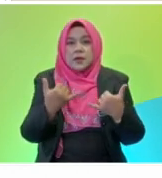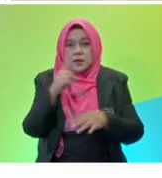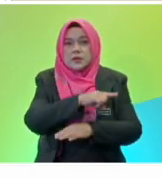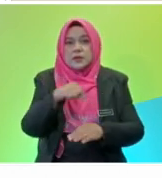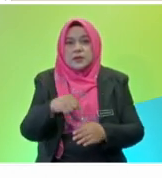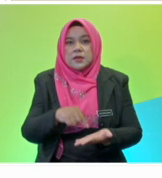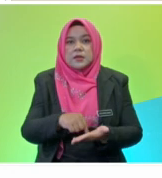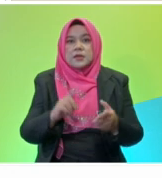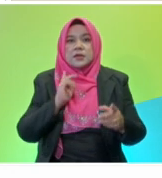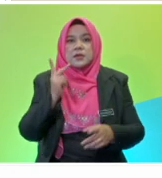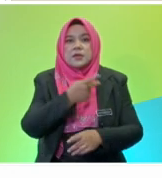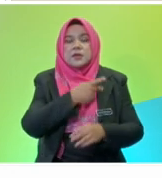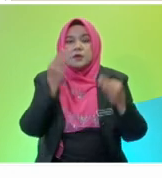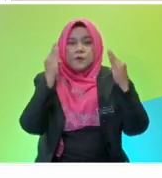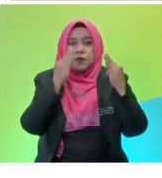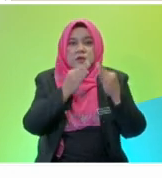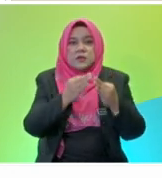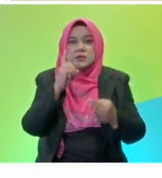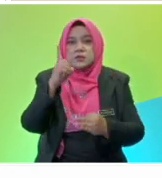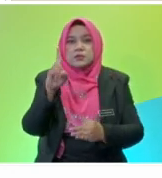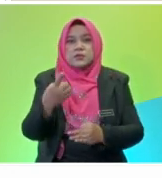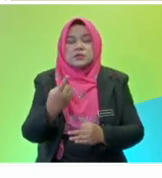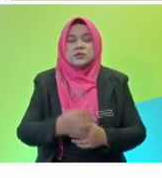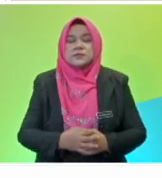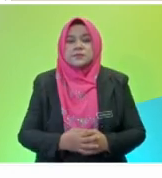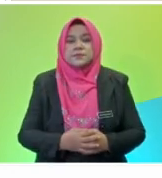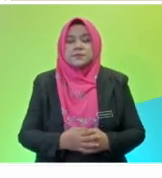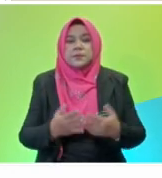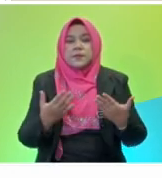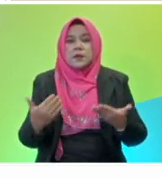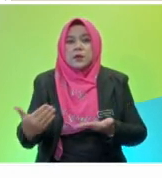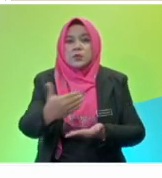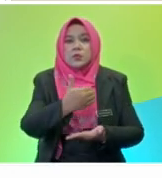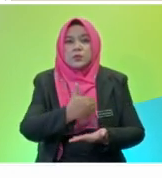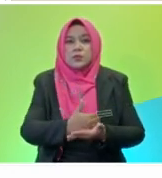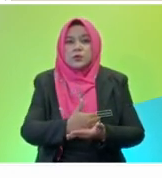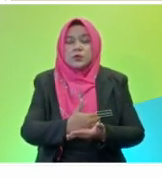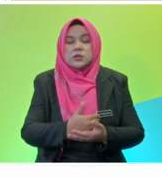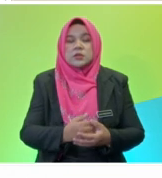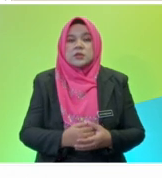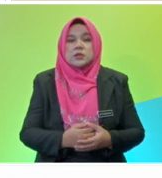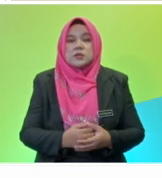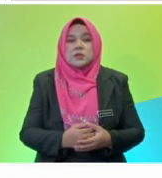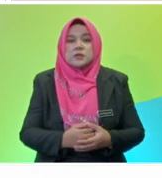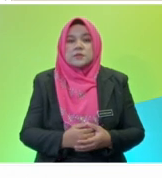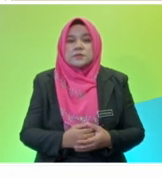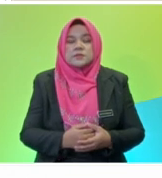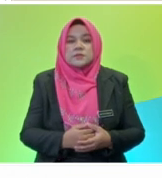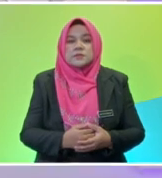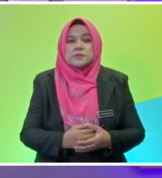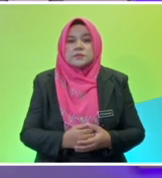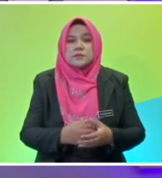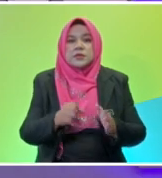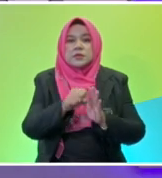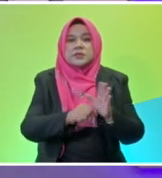jadi kita kehipun dia punya tahap penguasaan itu kepada satu satu ini